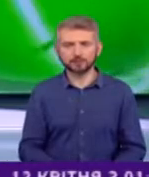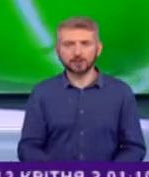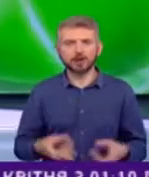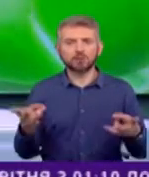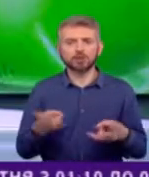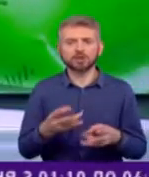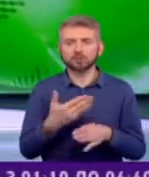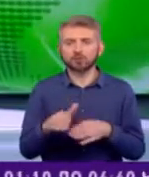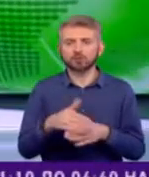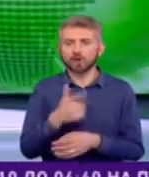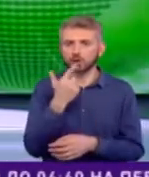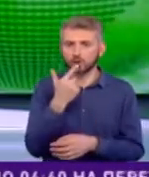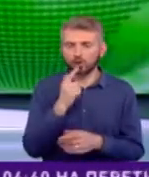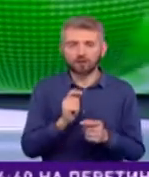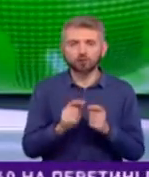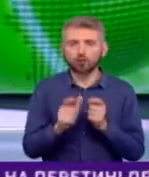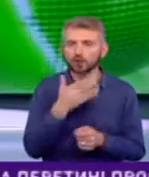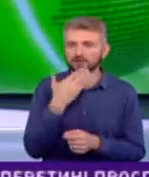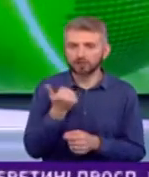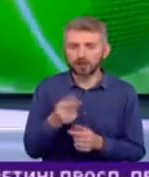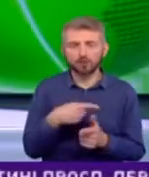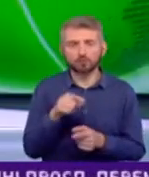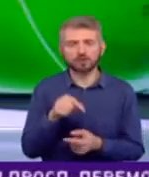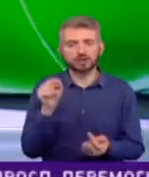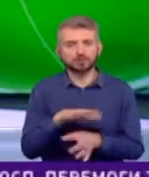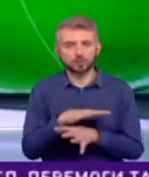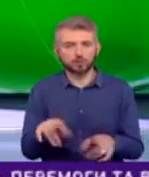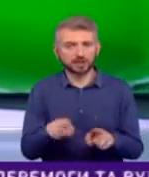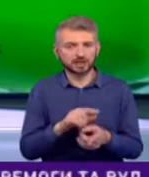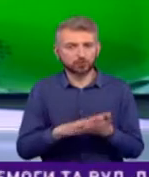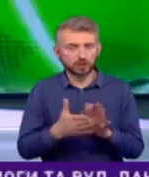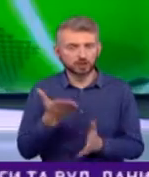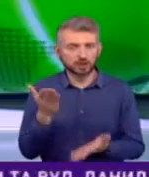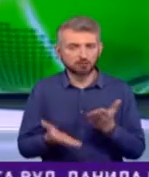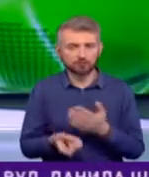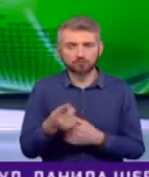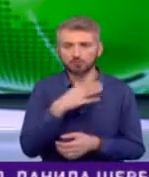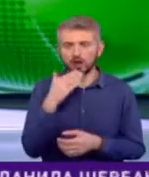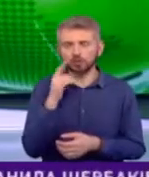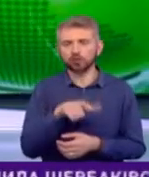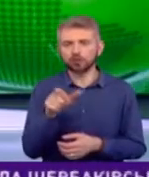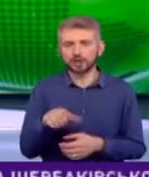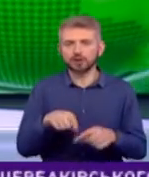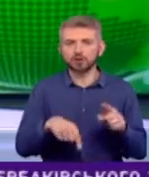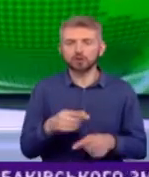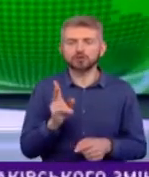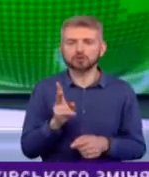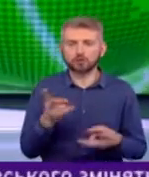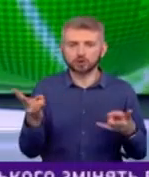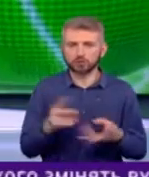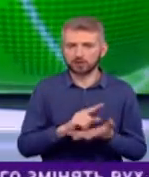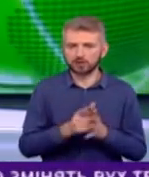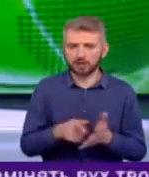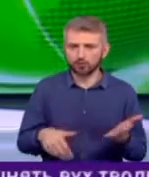Потрібні компоненти крові, а донорів немає або вони не підходять. У такій ситуації, напевно, опинялись чимало людей, родичі яких потребують